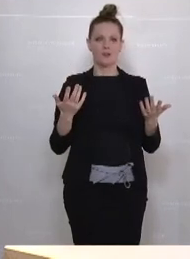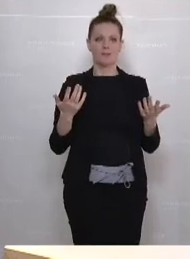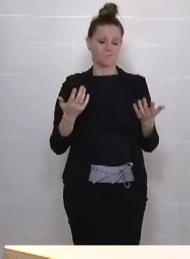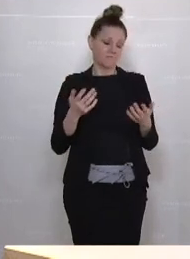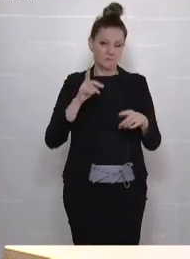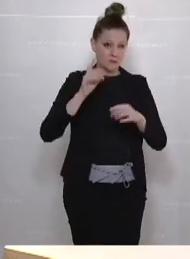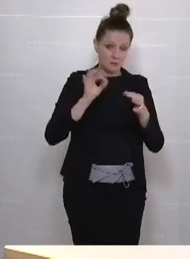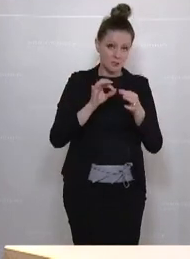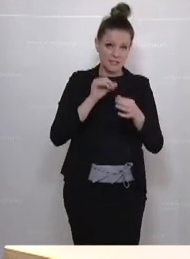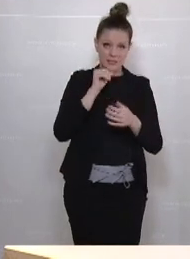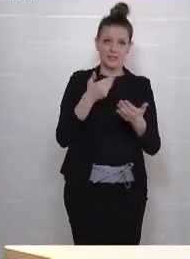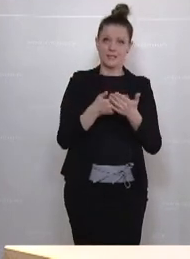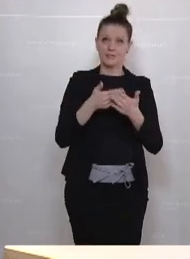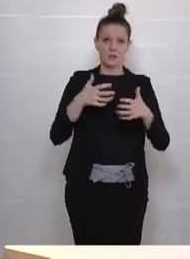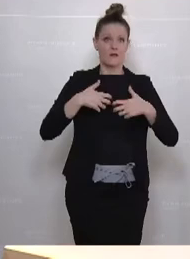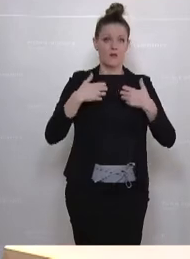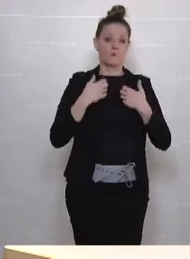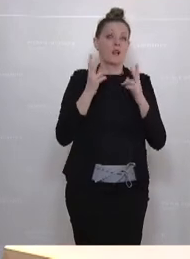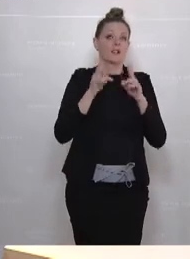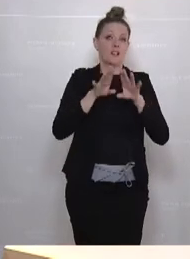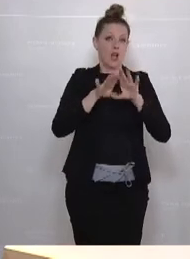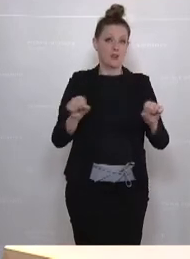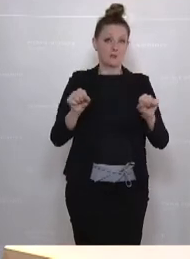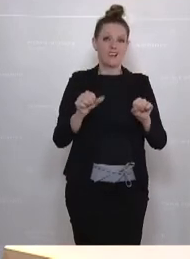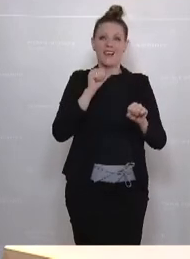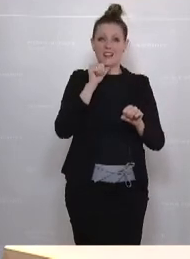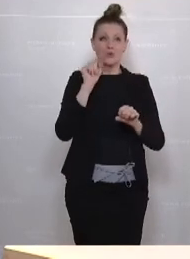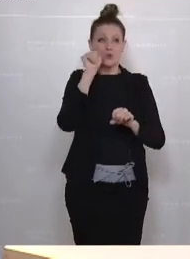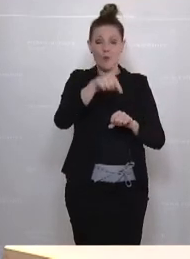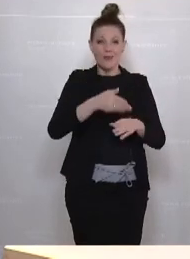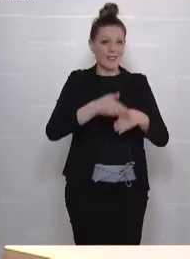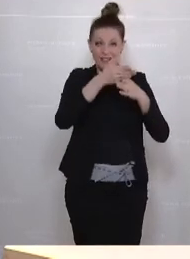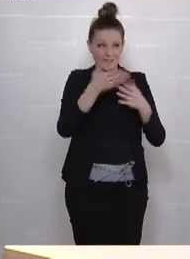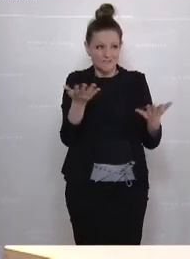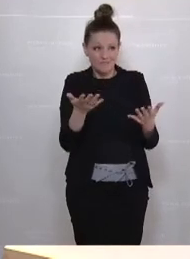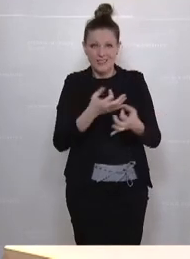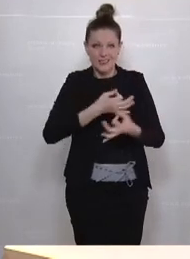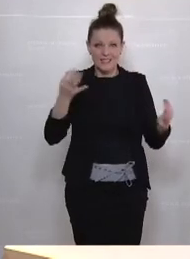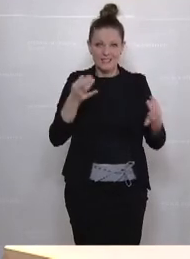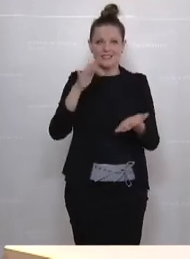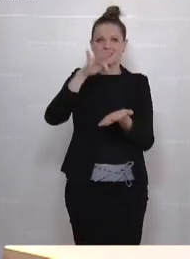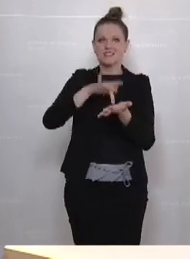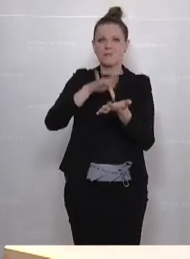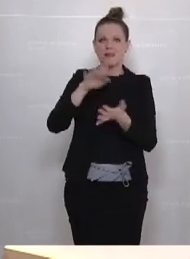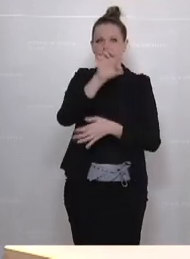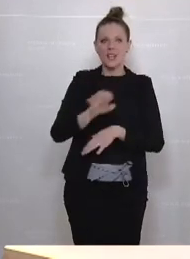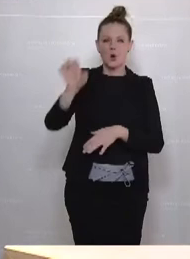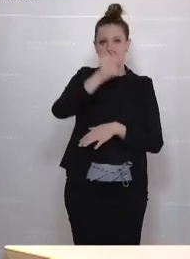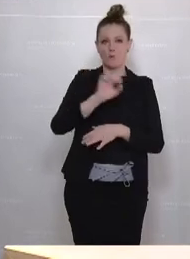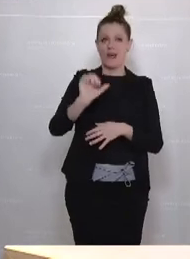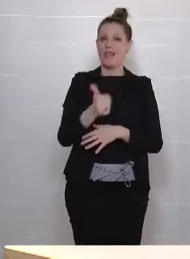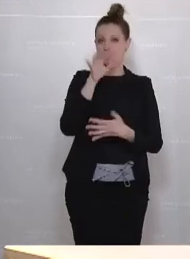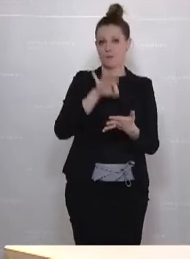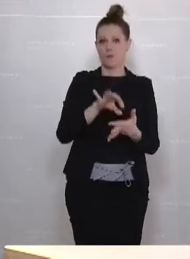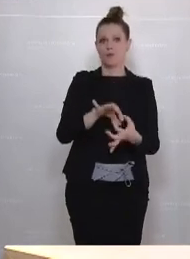einmal darüber, wenn wir uns darauf einigen können, dass das nicht Hilfe vor Ort ist, weil das ist nicht vor Ort, das ist mitten in Europa. Das ist der erste Punkt und der